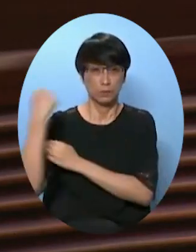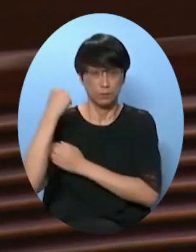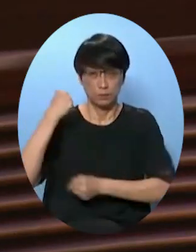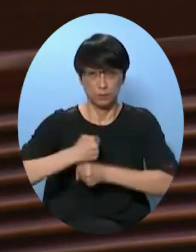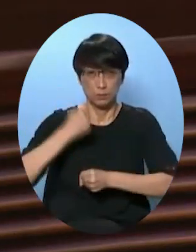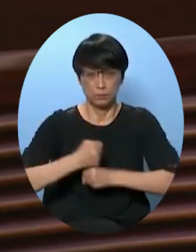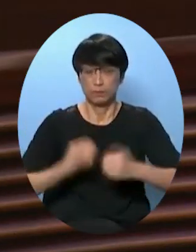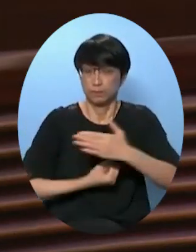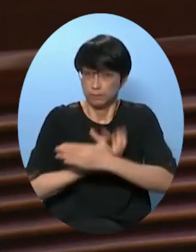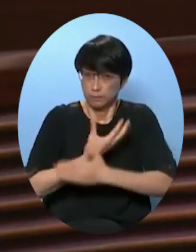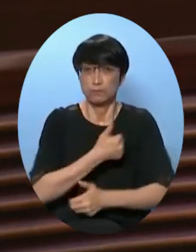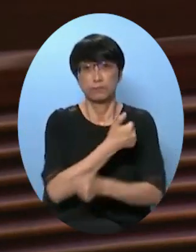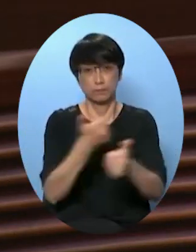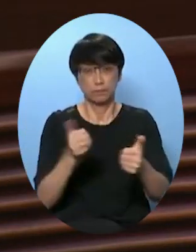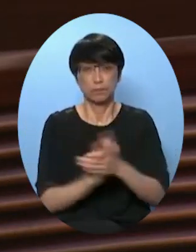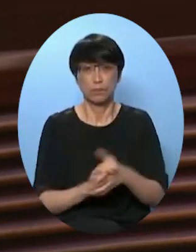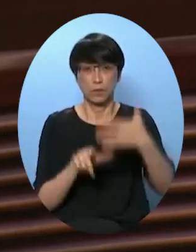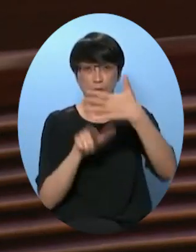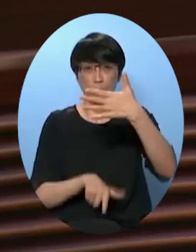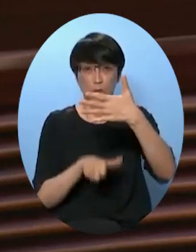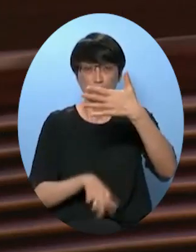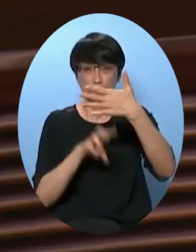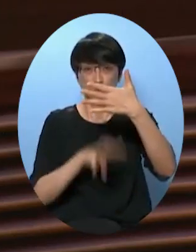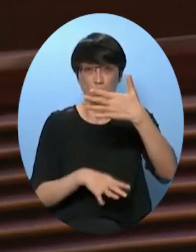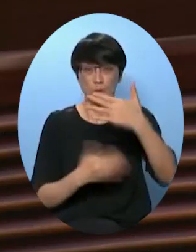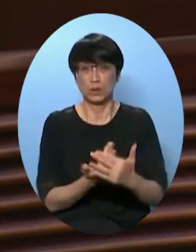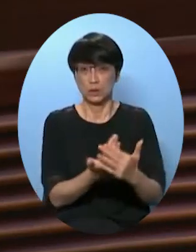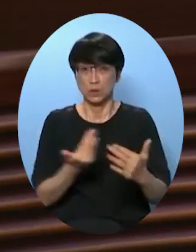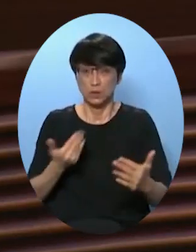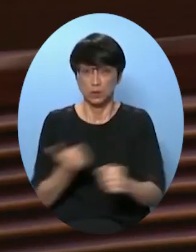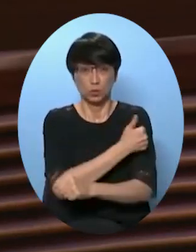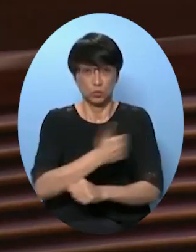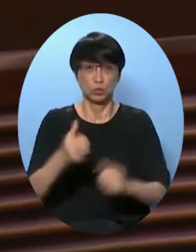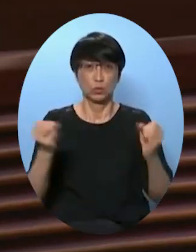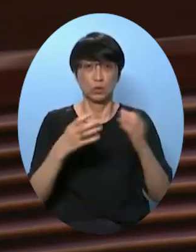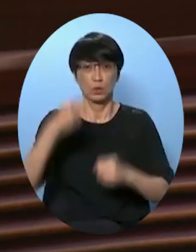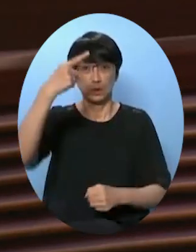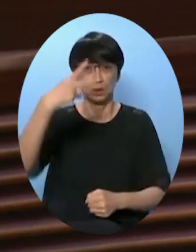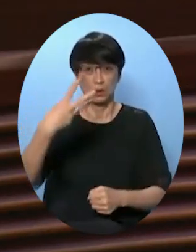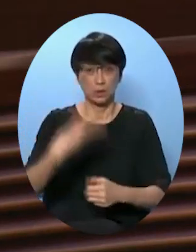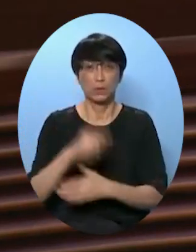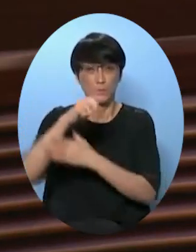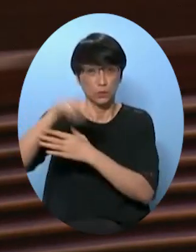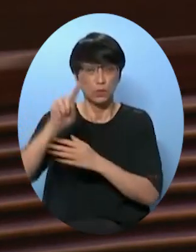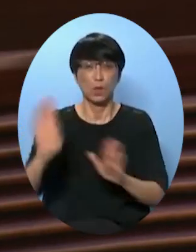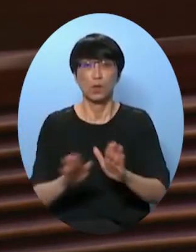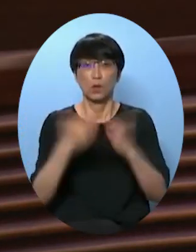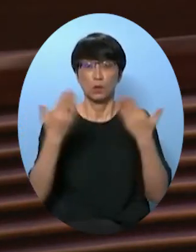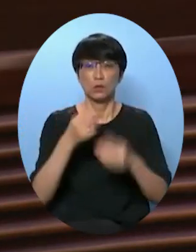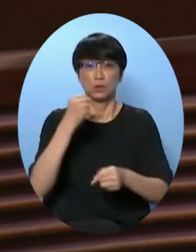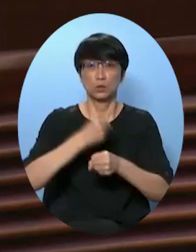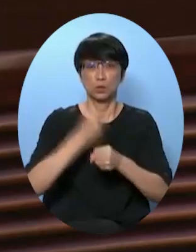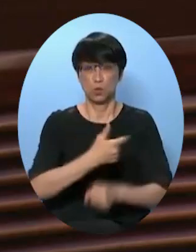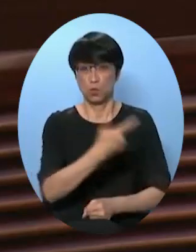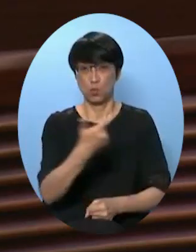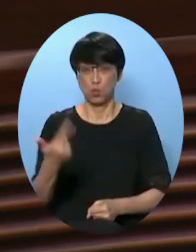我們希望條例草案能夠在5月底之前順利完成審議，三讀通過，以開展接下來大